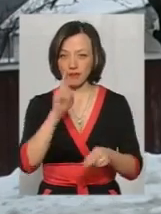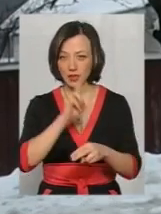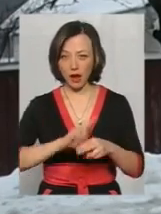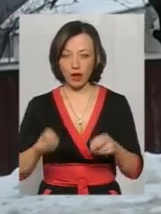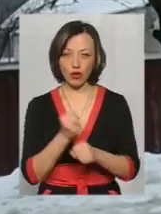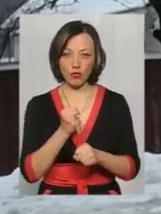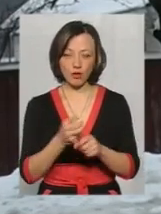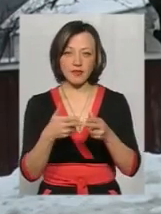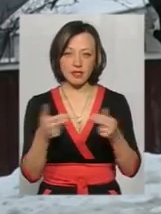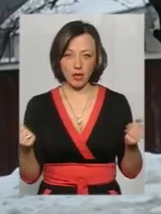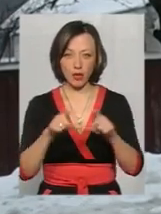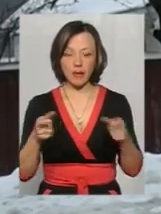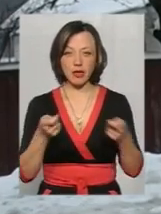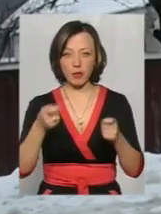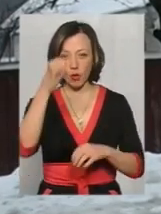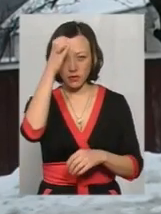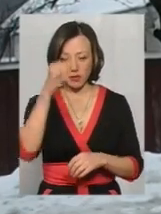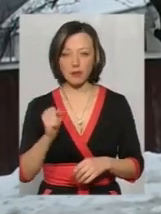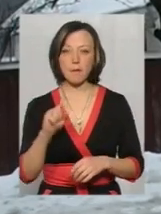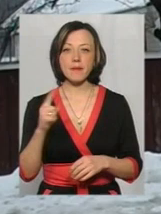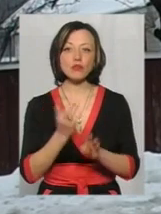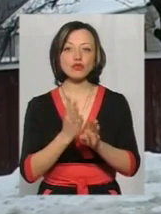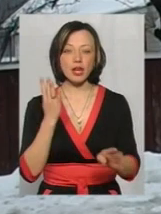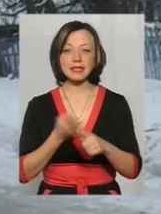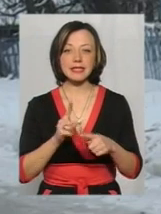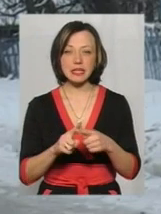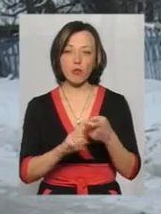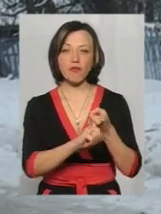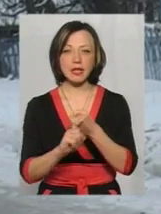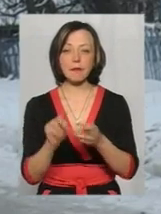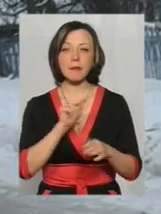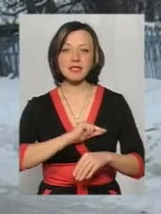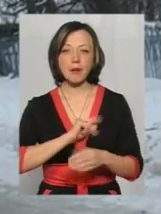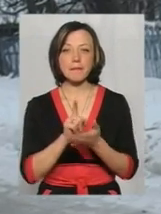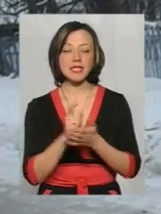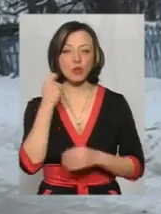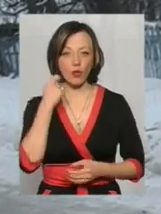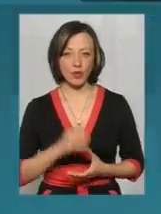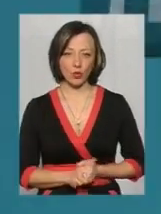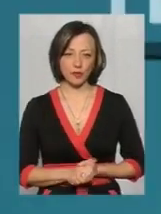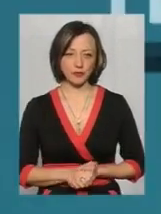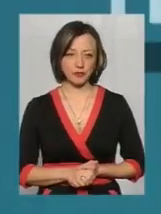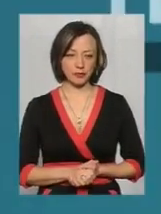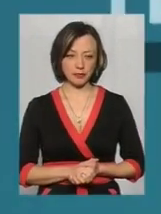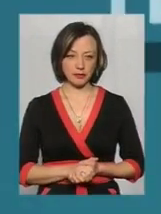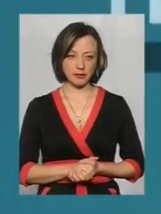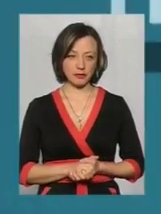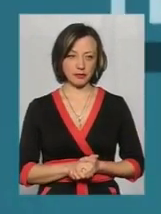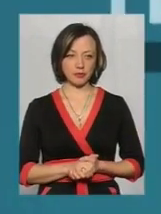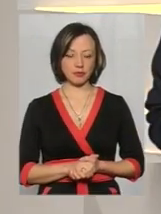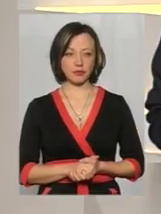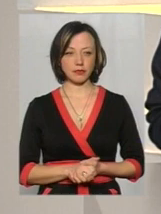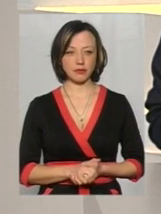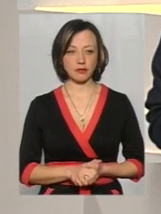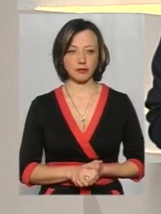роботу, визнають у департаменті освіти. У першу чергу це стосуватиметься працівників пенсійного віку.